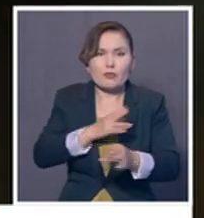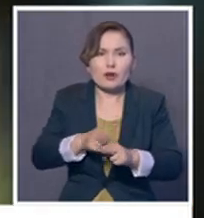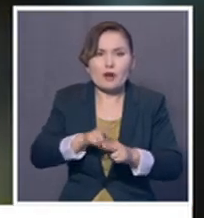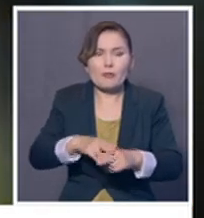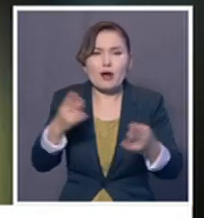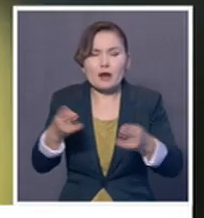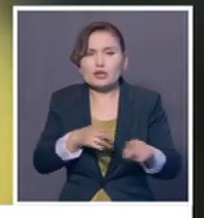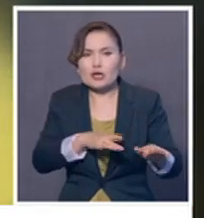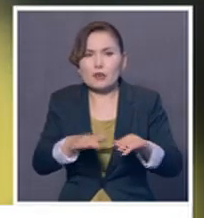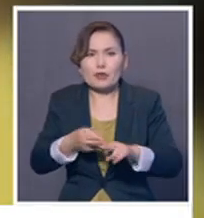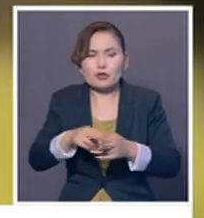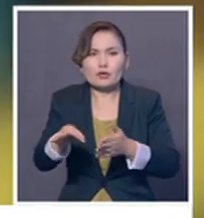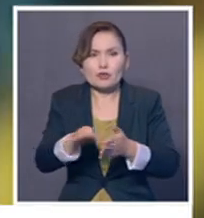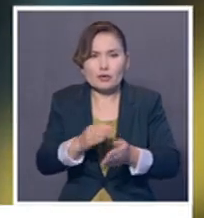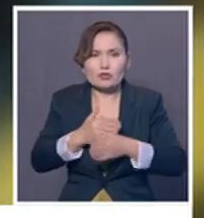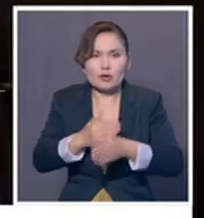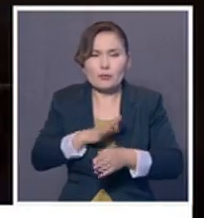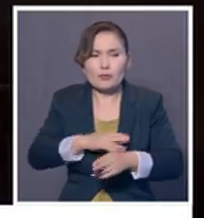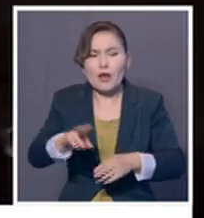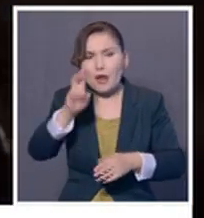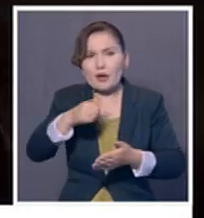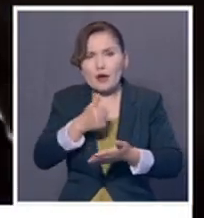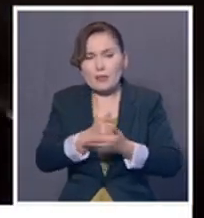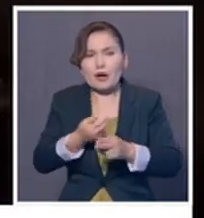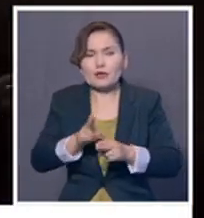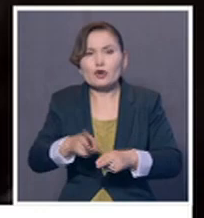қажетті шараларды дер кезінде қабылдады. Мемлекет